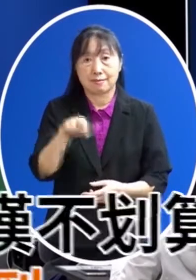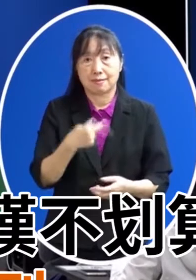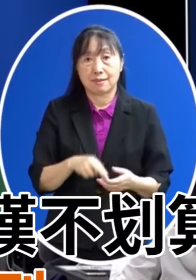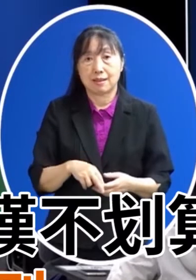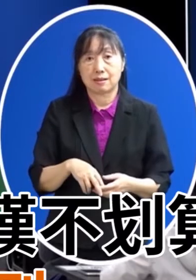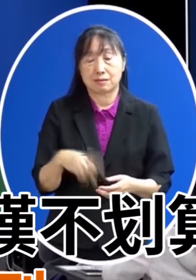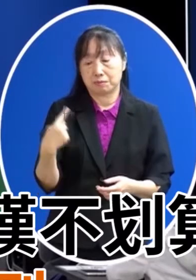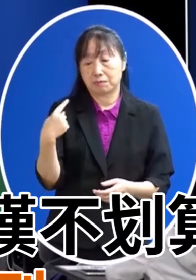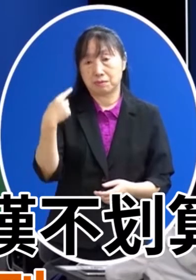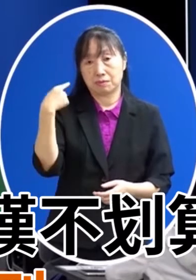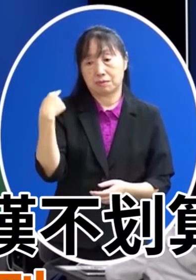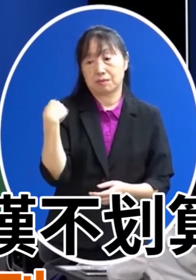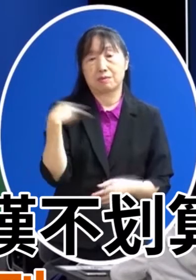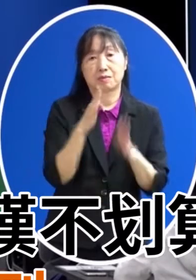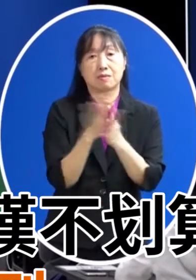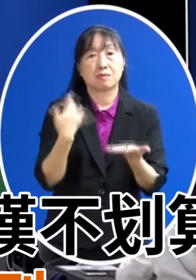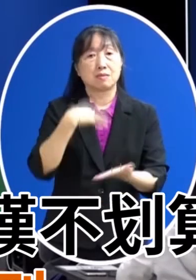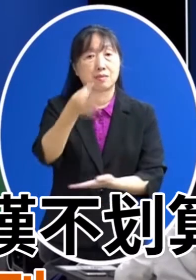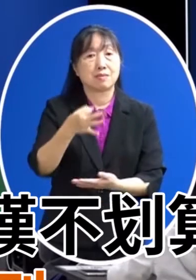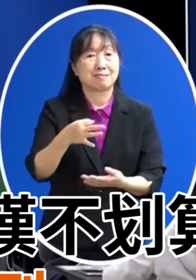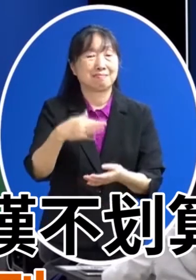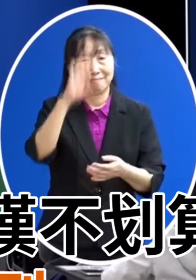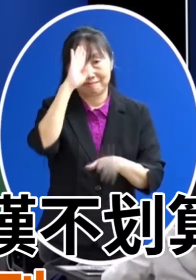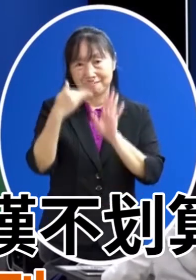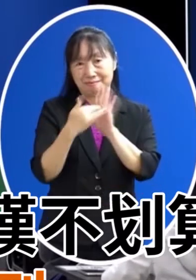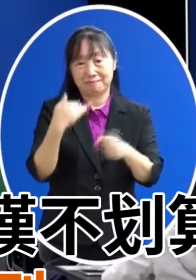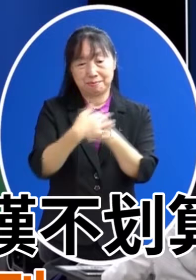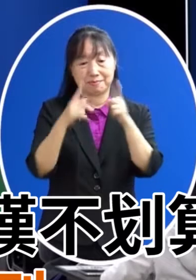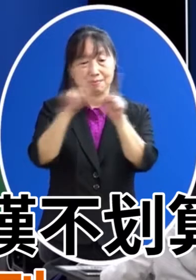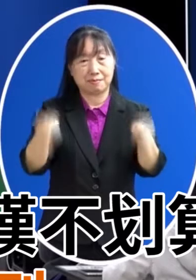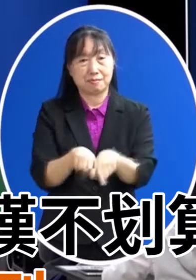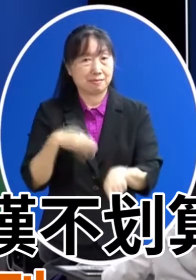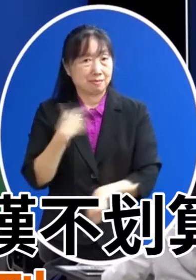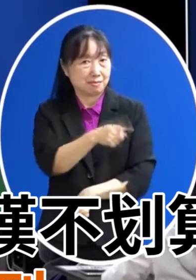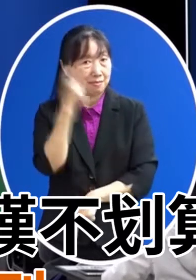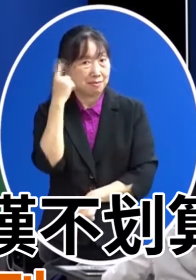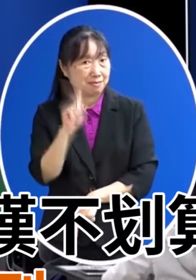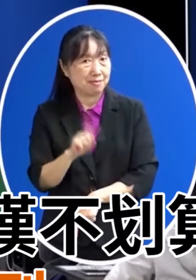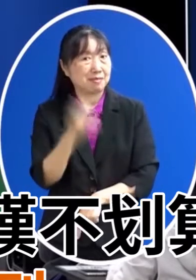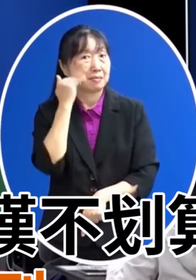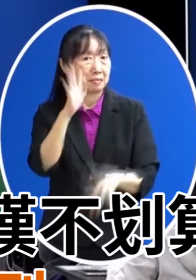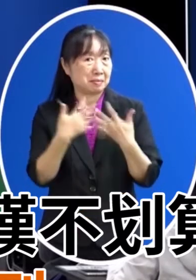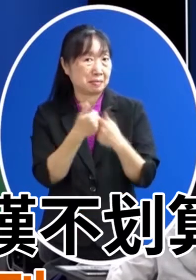民众这两天都在抢买防疫保单，那你有什么看法？如果有机会的话，您会买吗？谢谢。